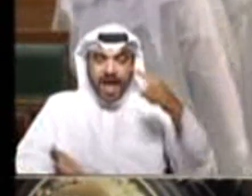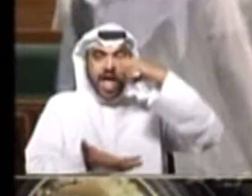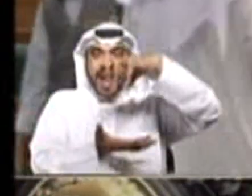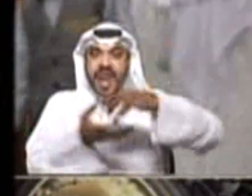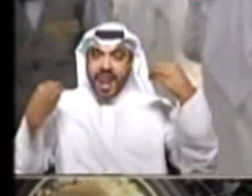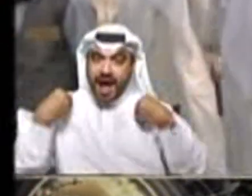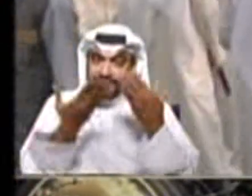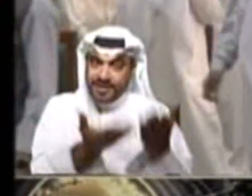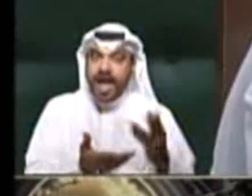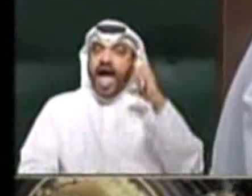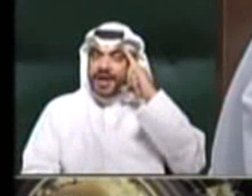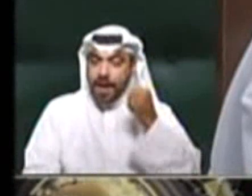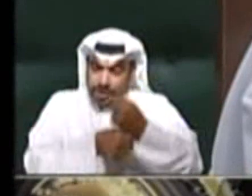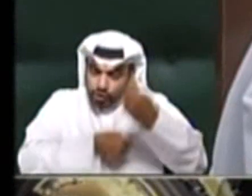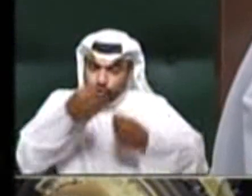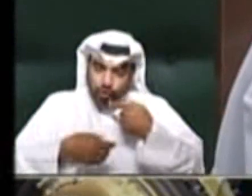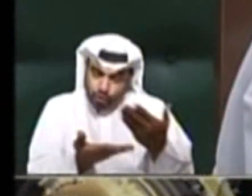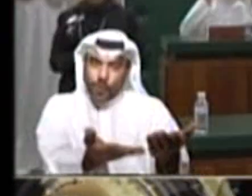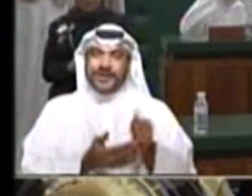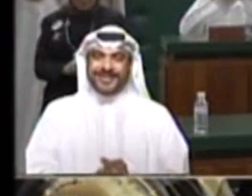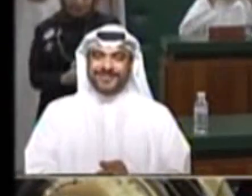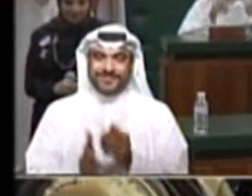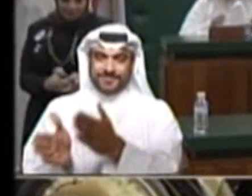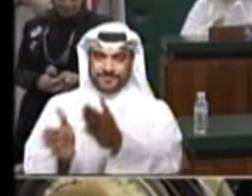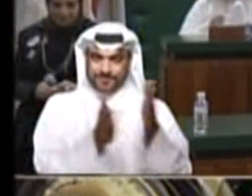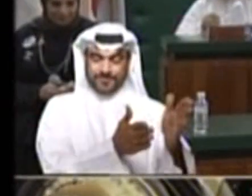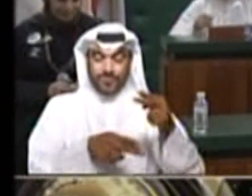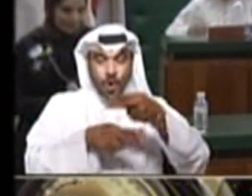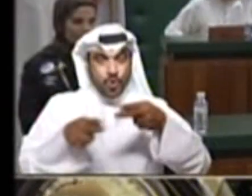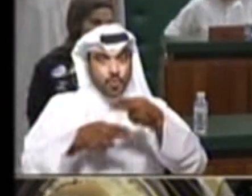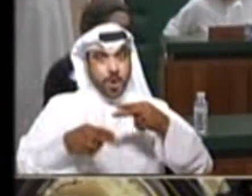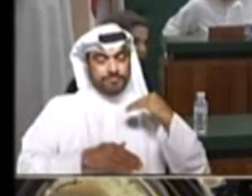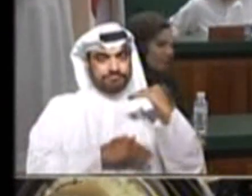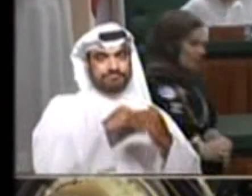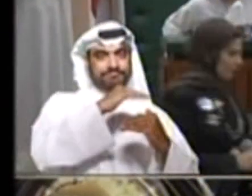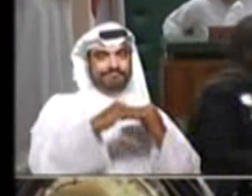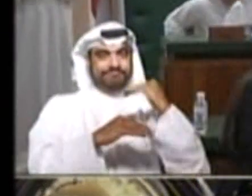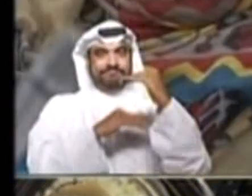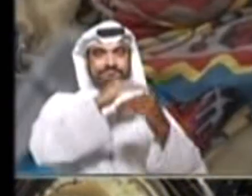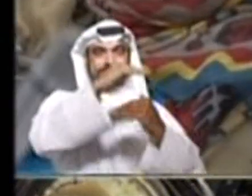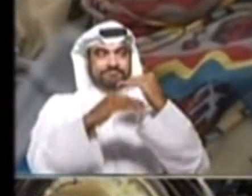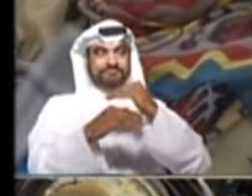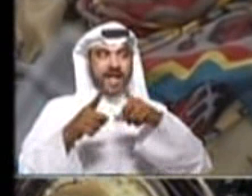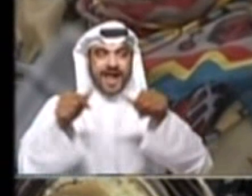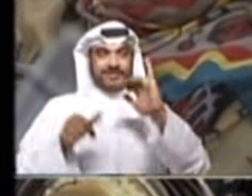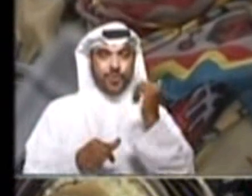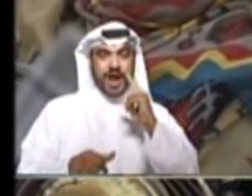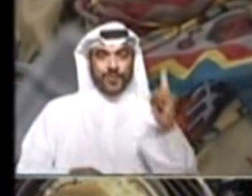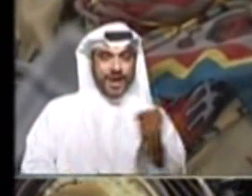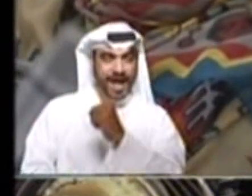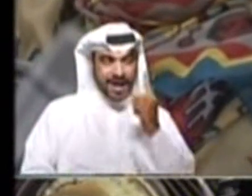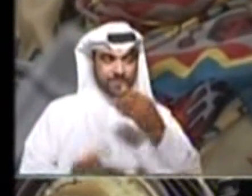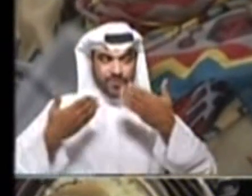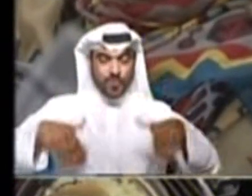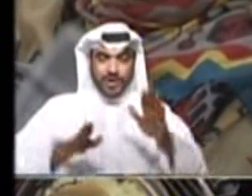لأندية، احنا نبي التنفيذ. هذا وقد خطت الكويت خطوات متطورة على المستوى الإقليمي والعربي والعالمي